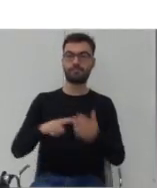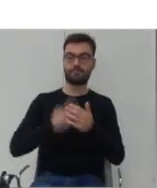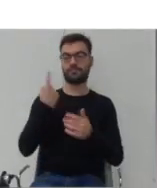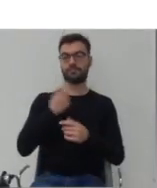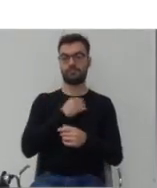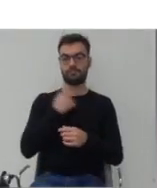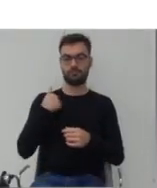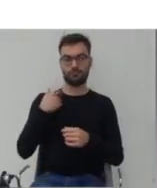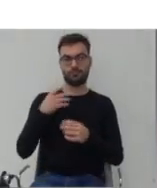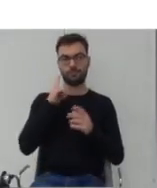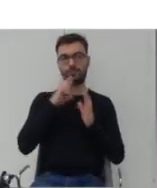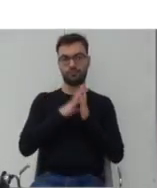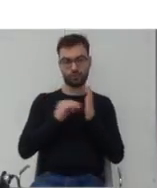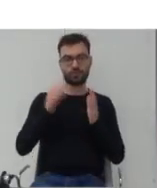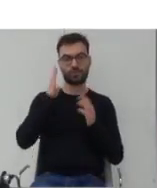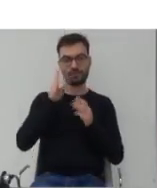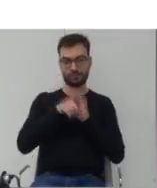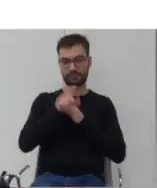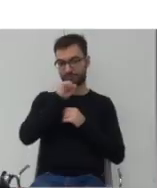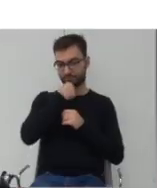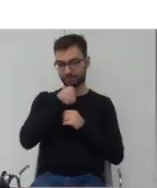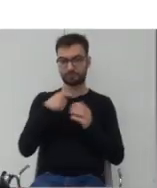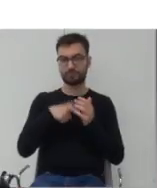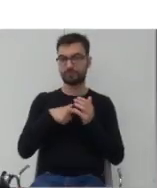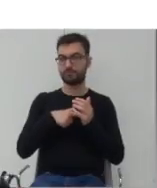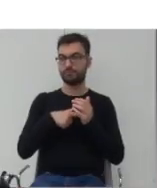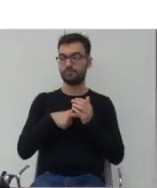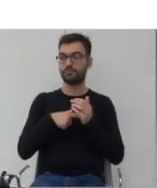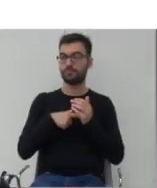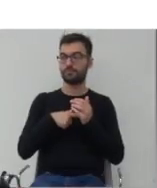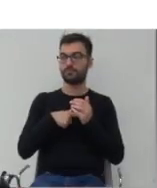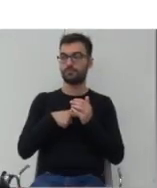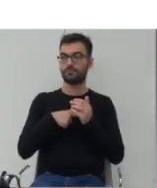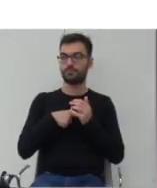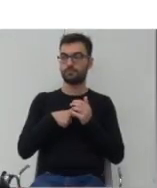Jest to pierwsze w Polsce wzorcowe mieszkanie seniora, które